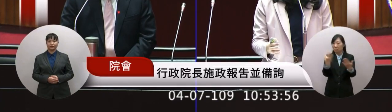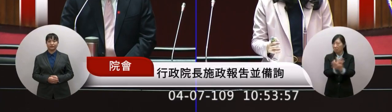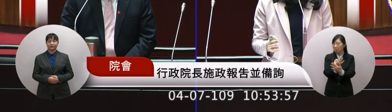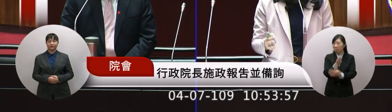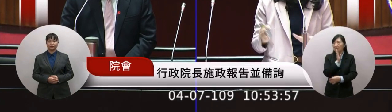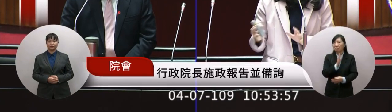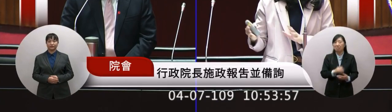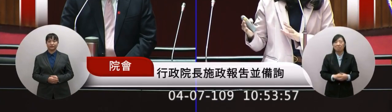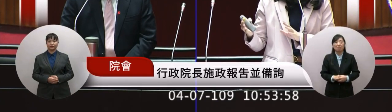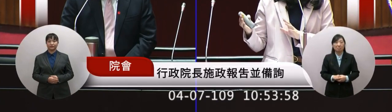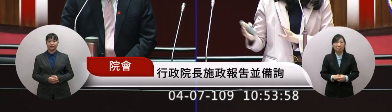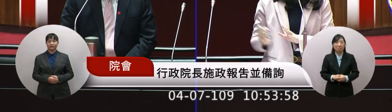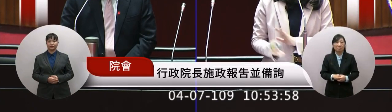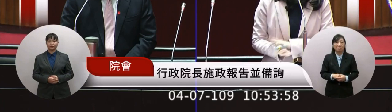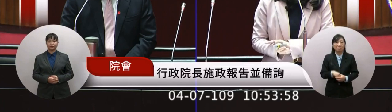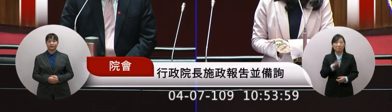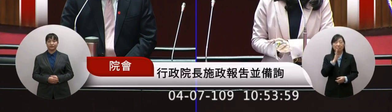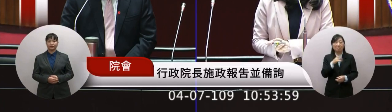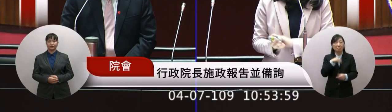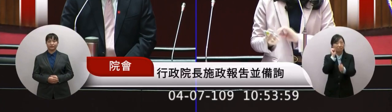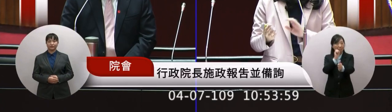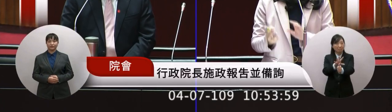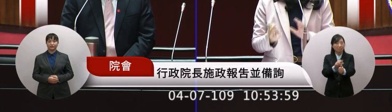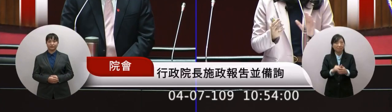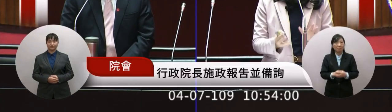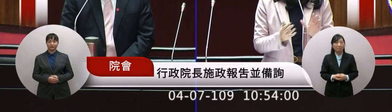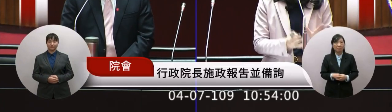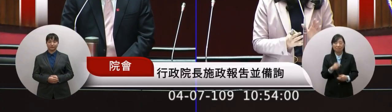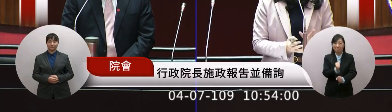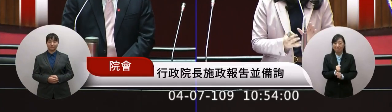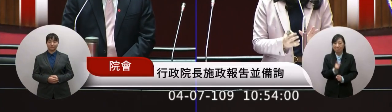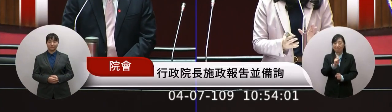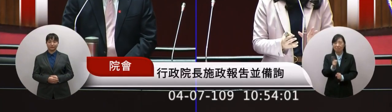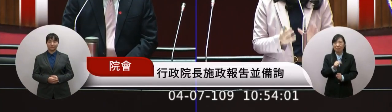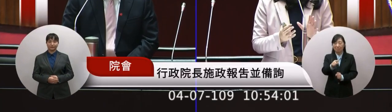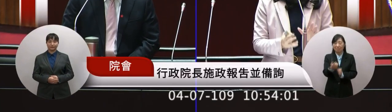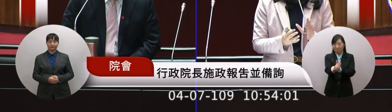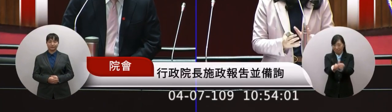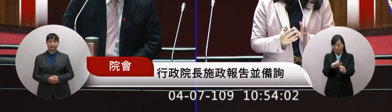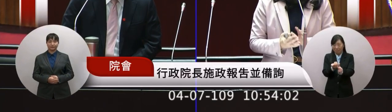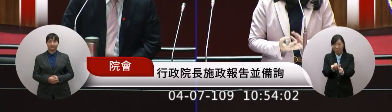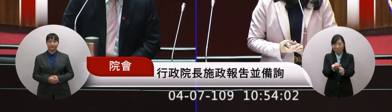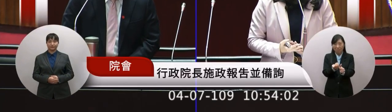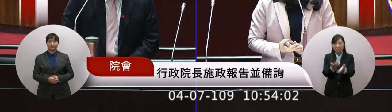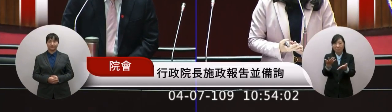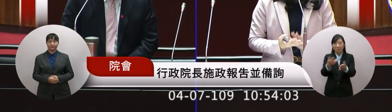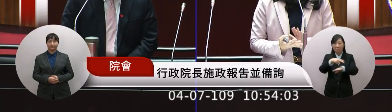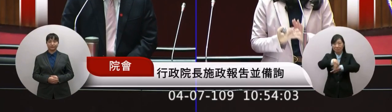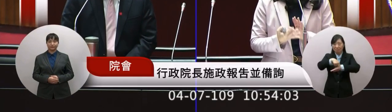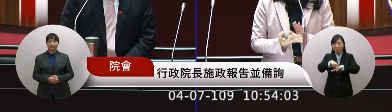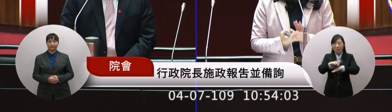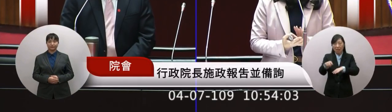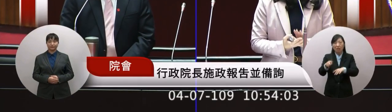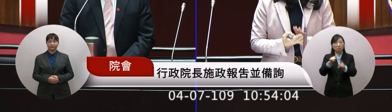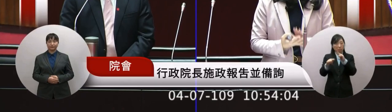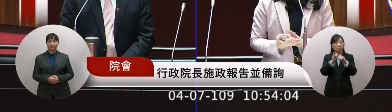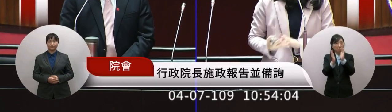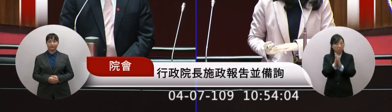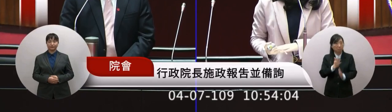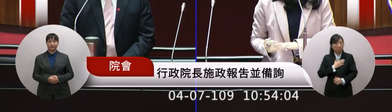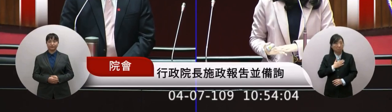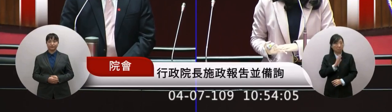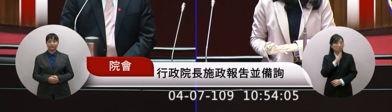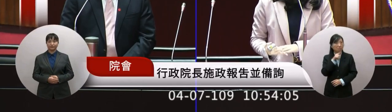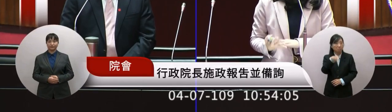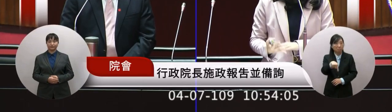我觉得是说，其实这边要特别提醒的一点是，我们这些超前的部署，其实民众都非常的有感。可是呢，超前部署是否